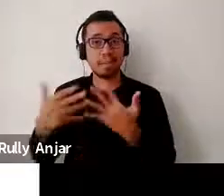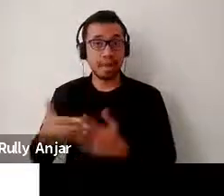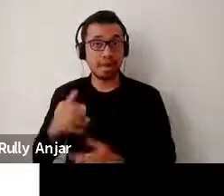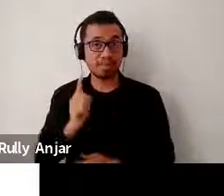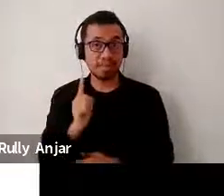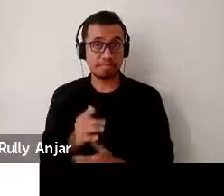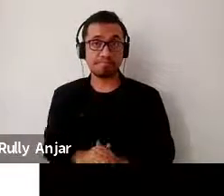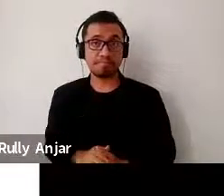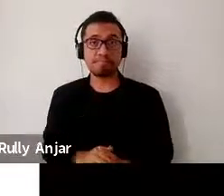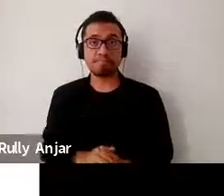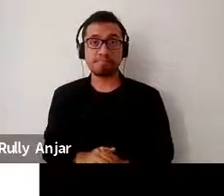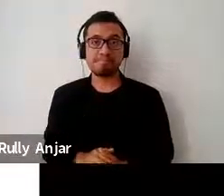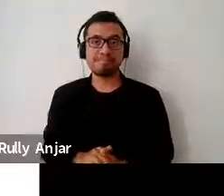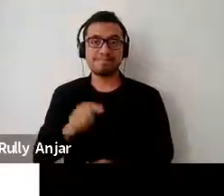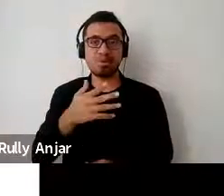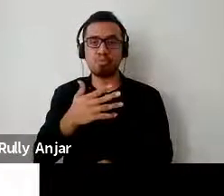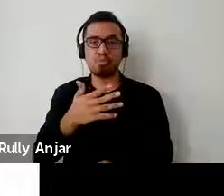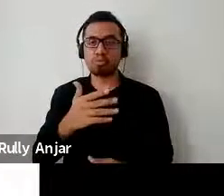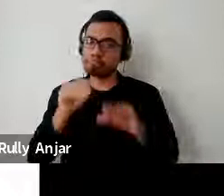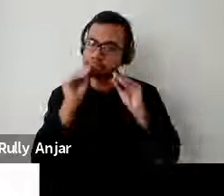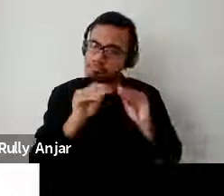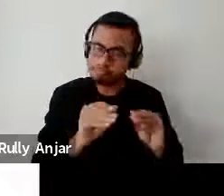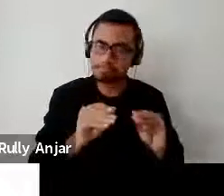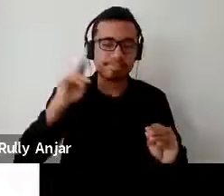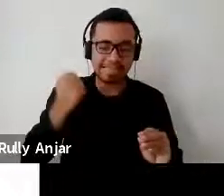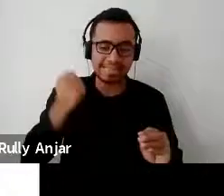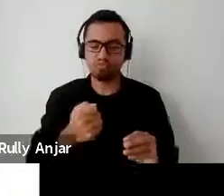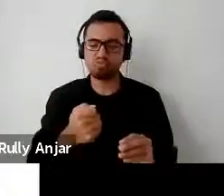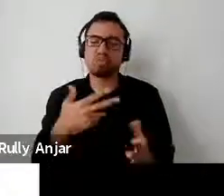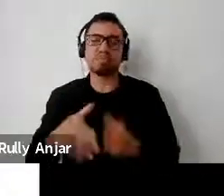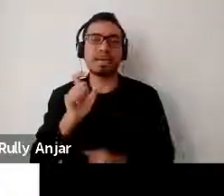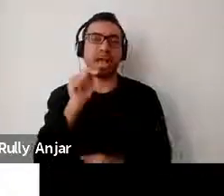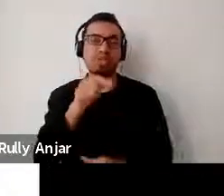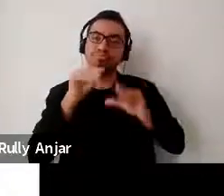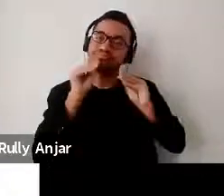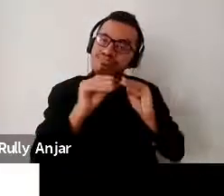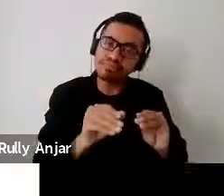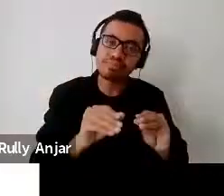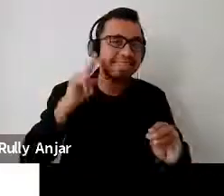untuk dalam tanda kutip mendidik istrinya. Oke, kemudian